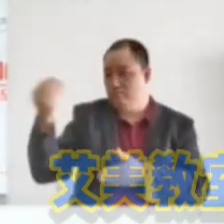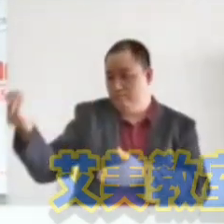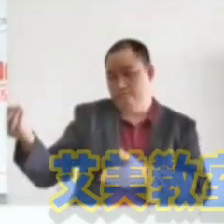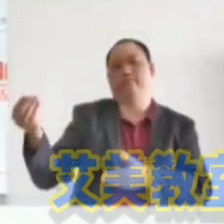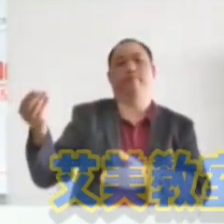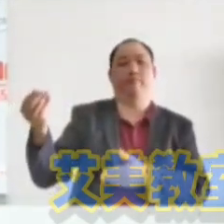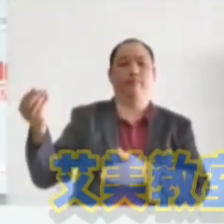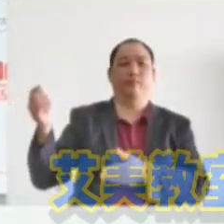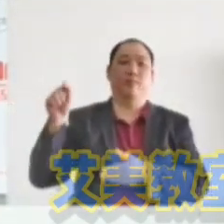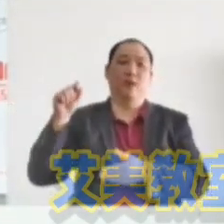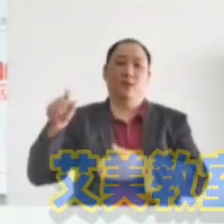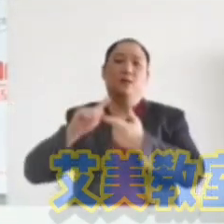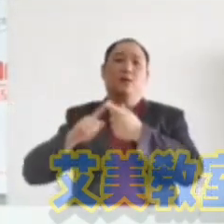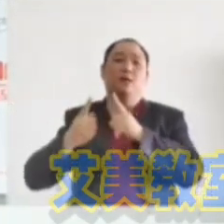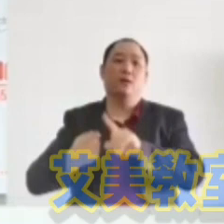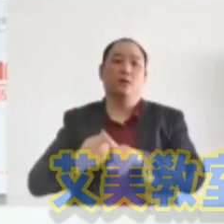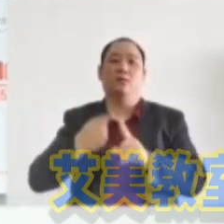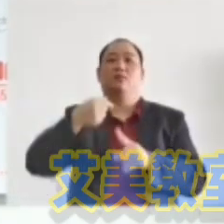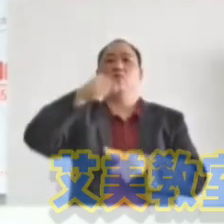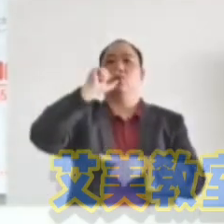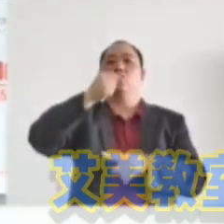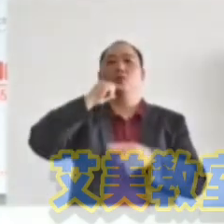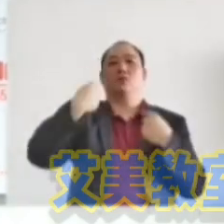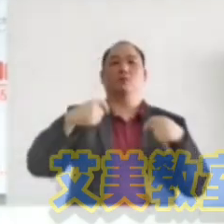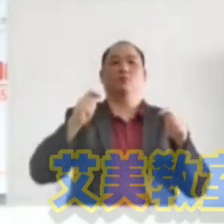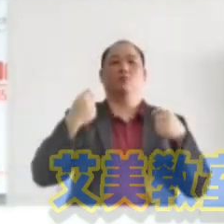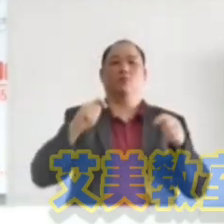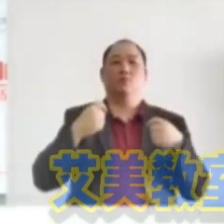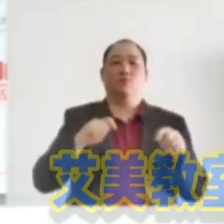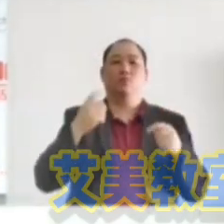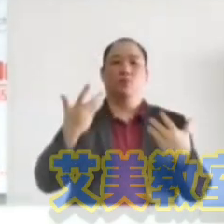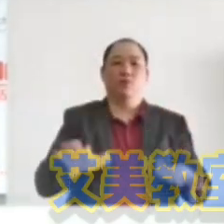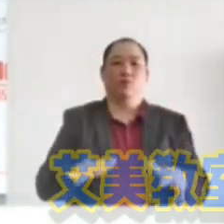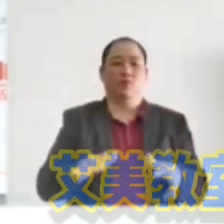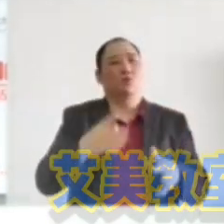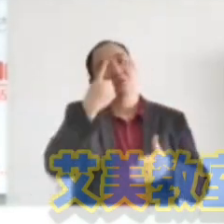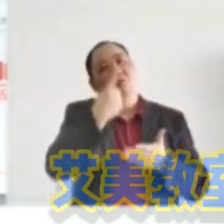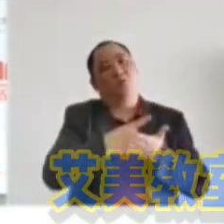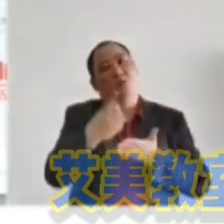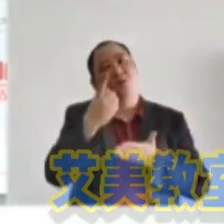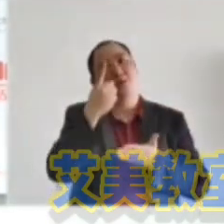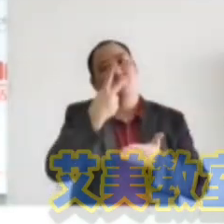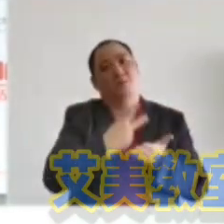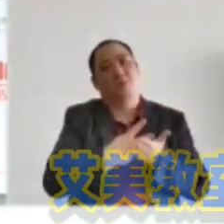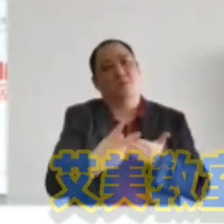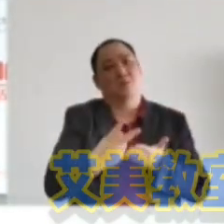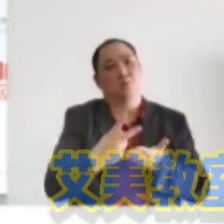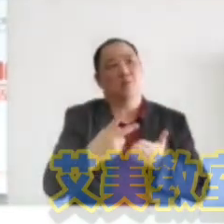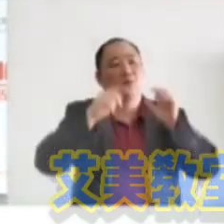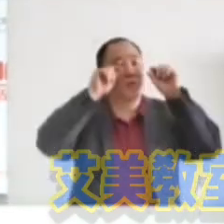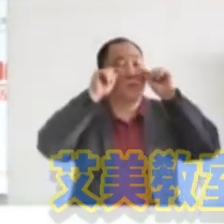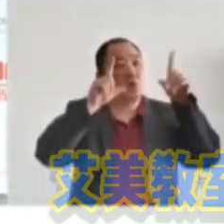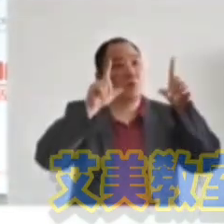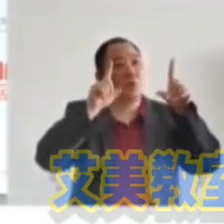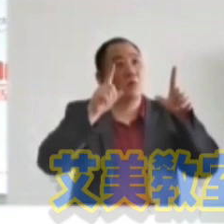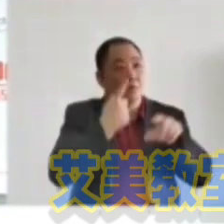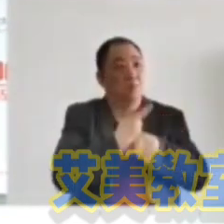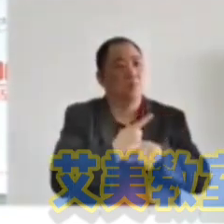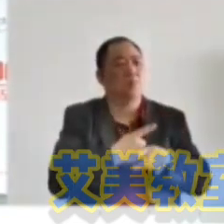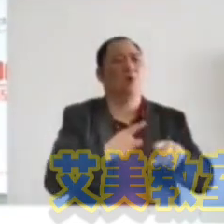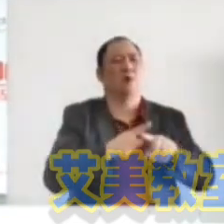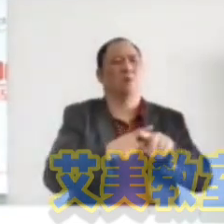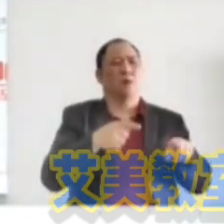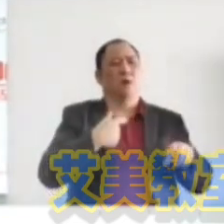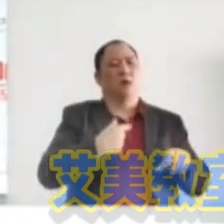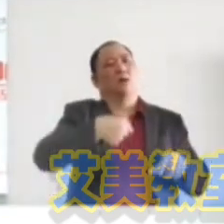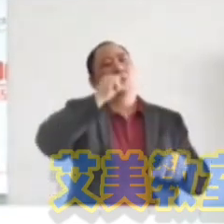里面哦，他们肯定 call 我，问我安妮莎这个。这个 hemohim 不是可以造血的吗？不是治疗会